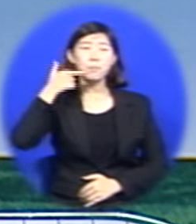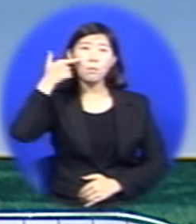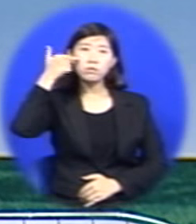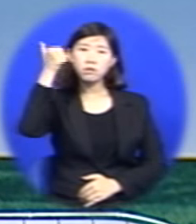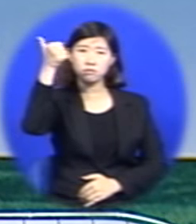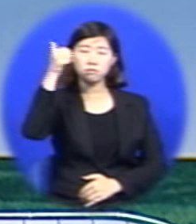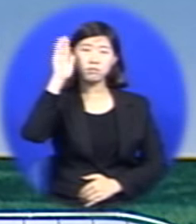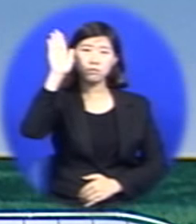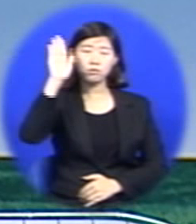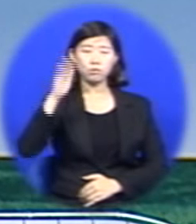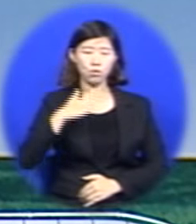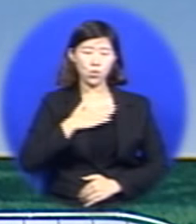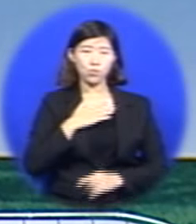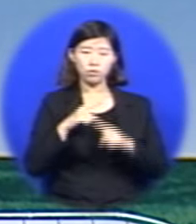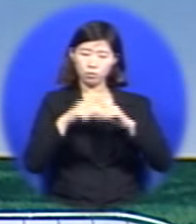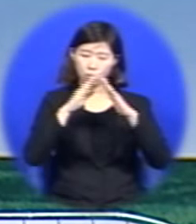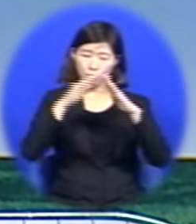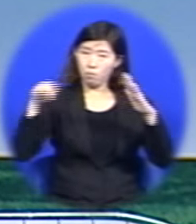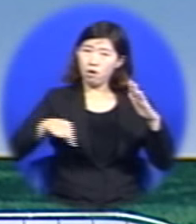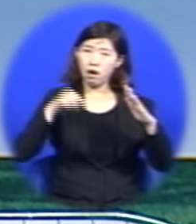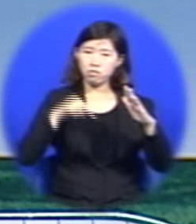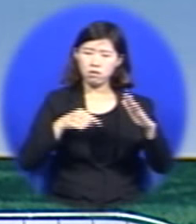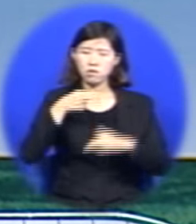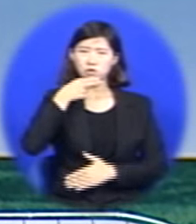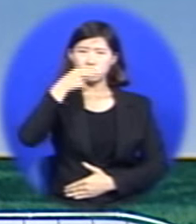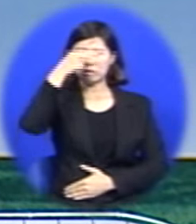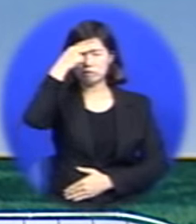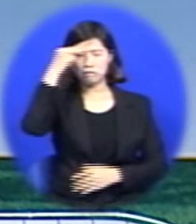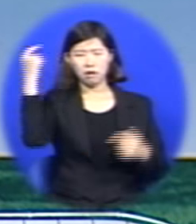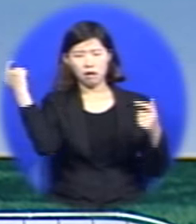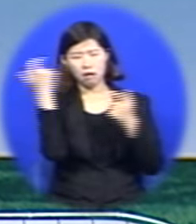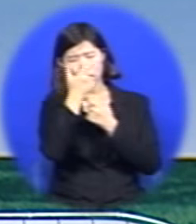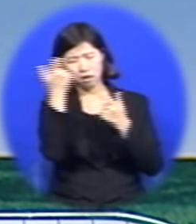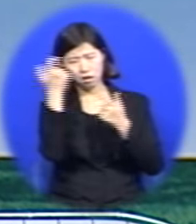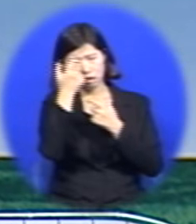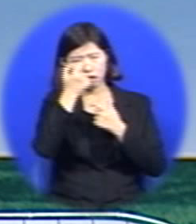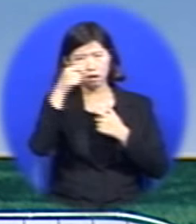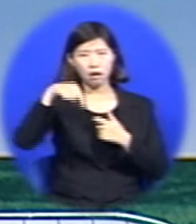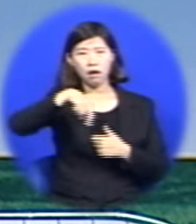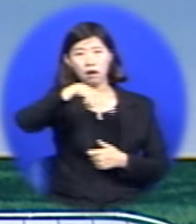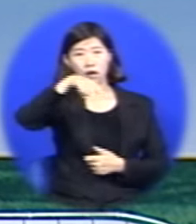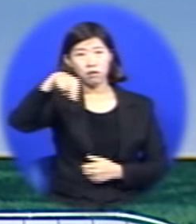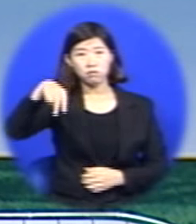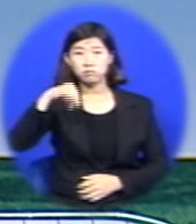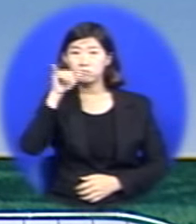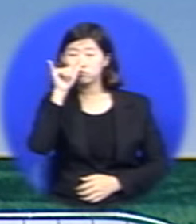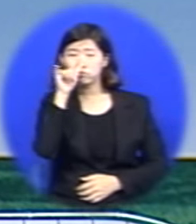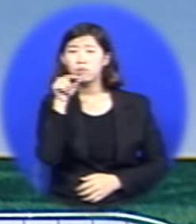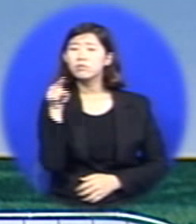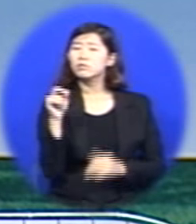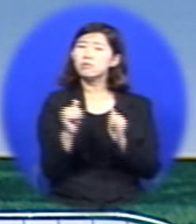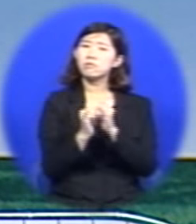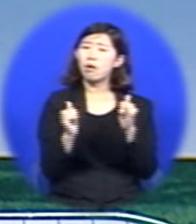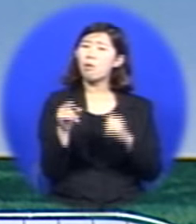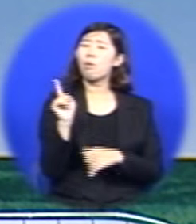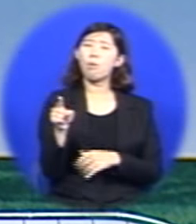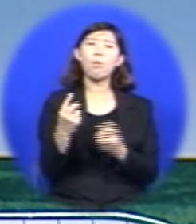교회에 아직까지도 술 취해서 돌아다니는 사람이 있습니다. 그런 사람을 어떻게 해야